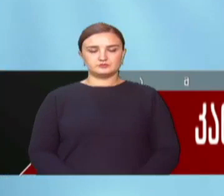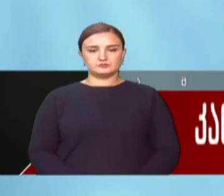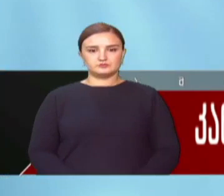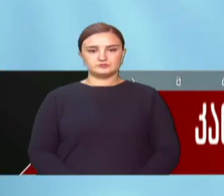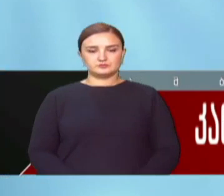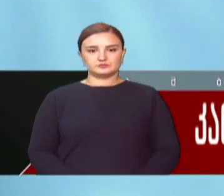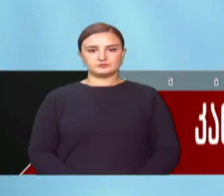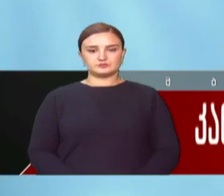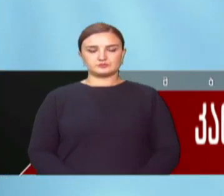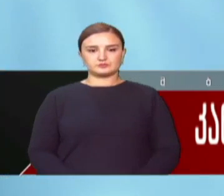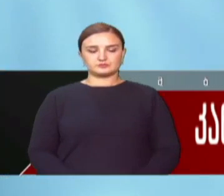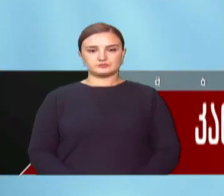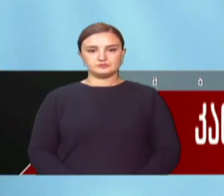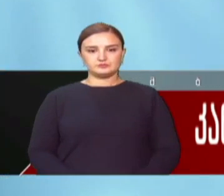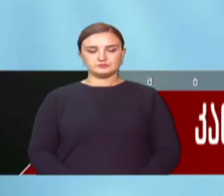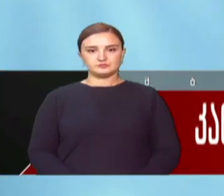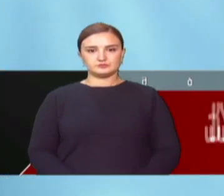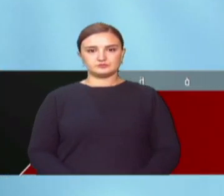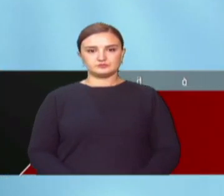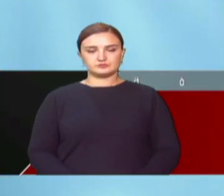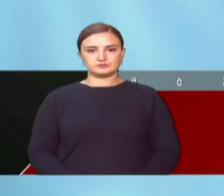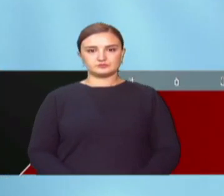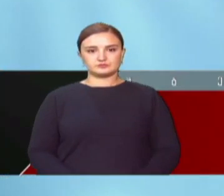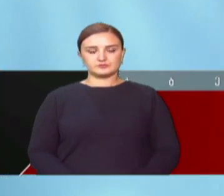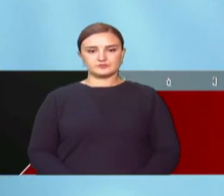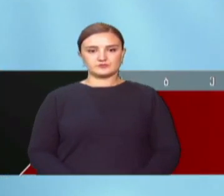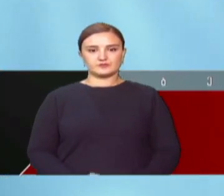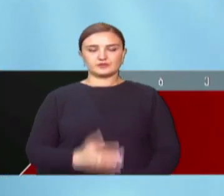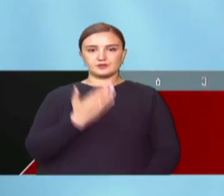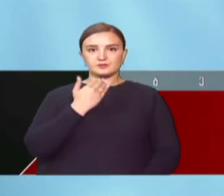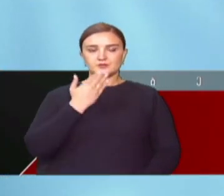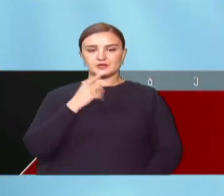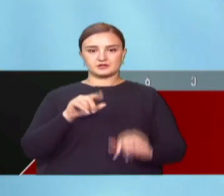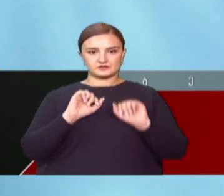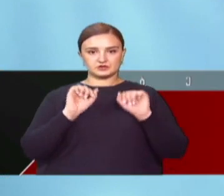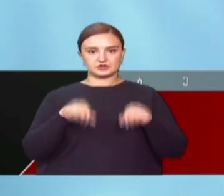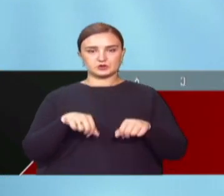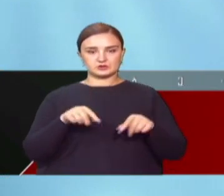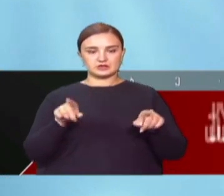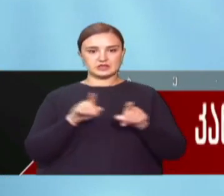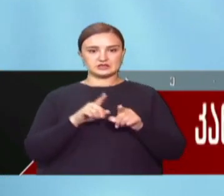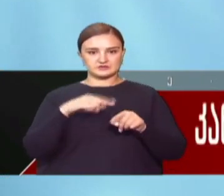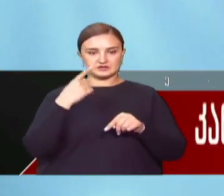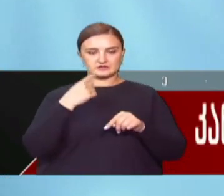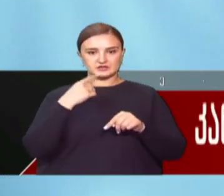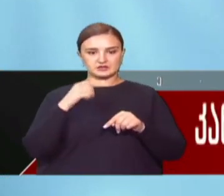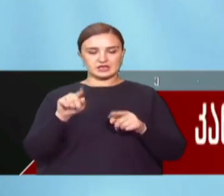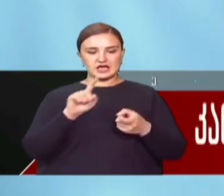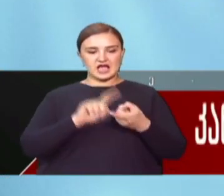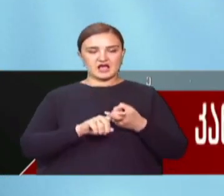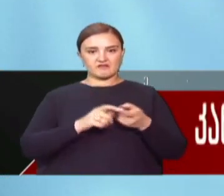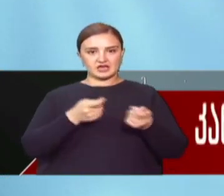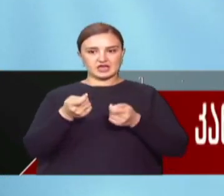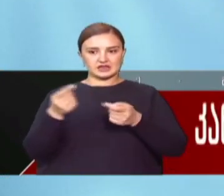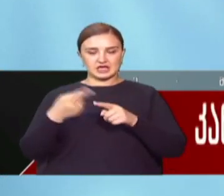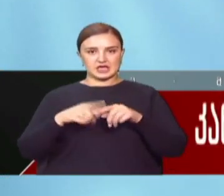partiis gavlenebi Eurocaușurile are salia seriosul, dar martiva ce uzliat, ic ascut caulenis moxtena, im gadat